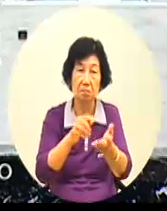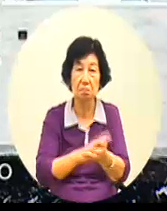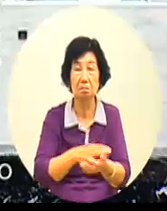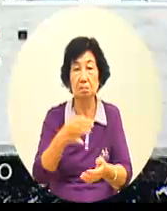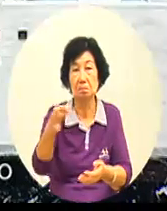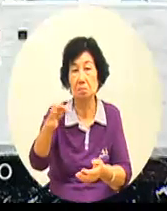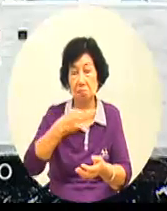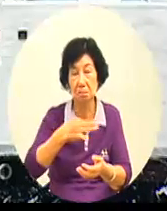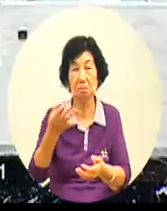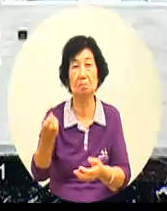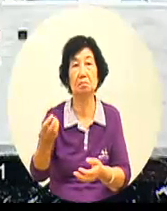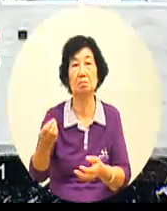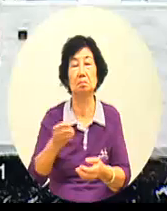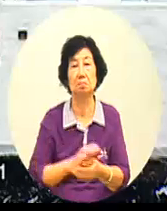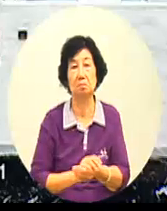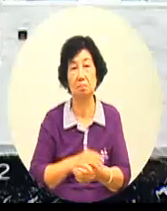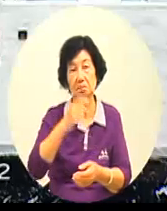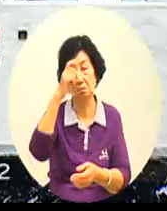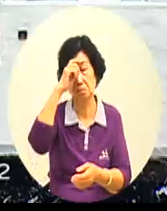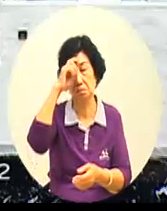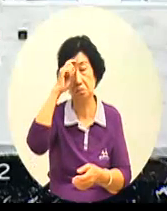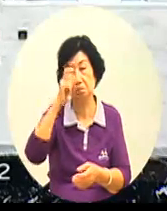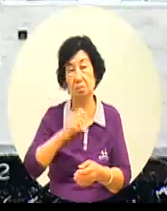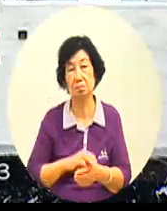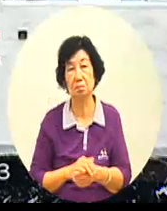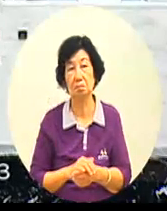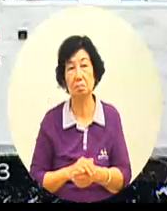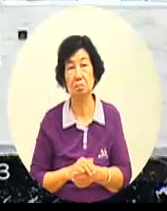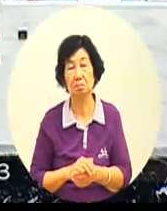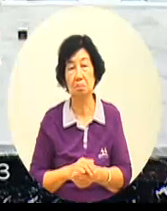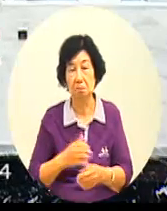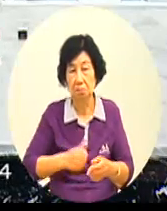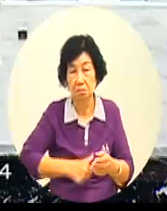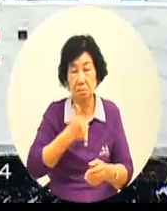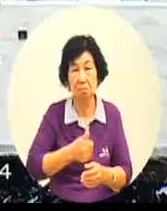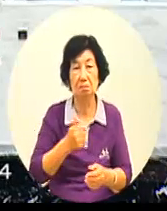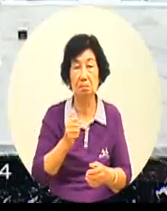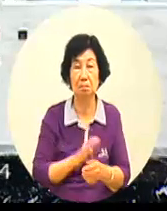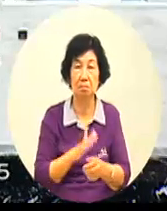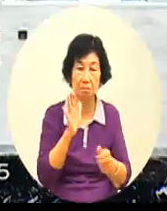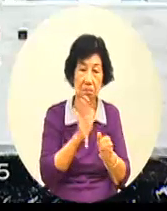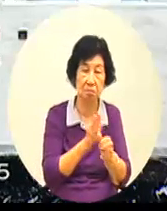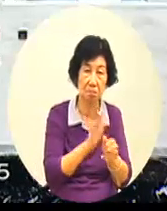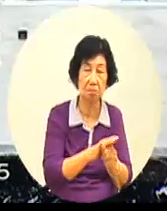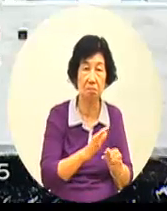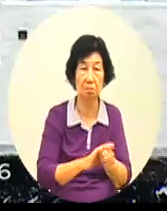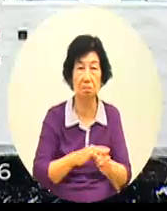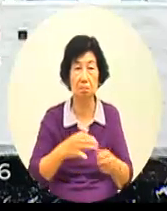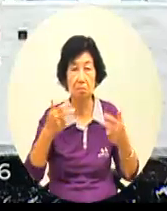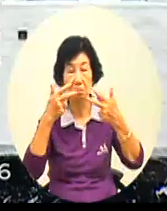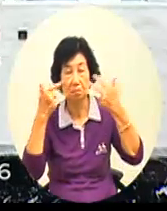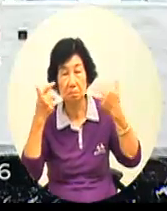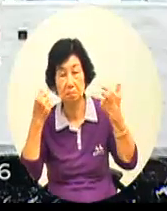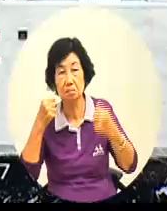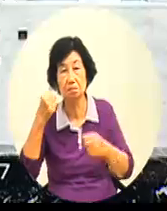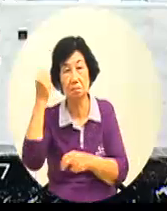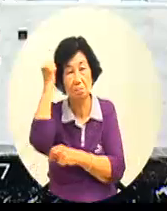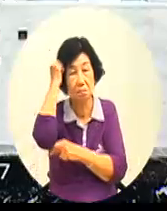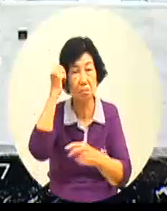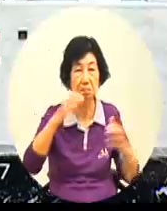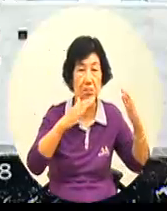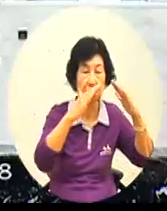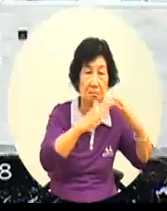这笔经费哦？我希望能够落实到我们住在都会区的这些子女呢，参加任何的运